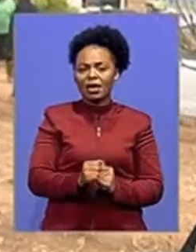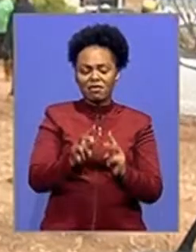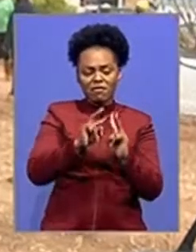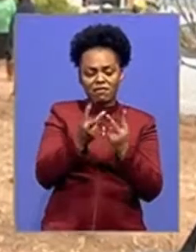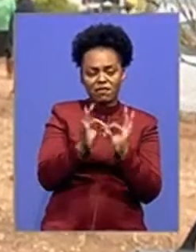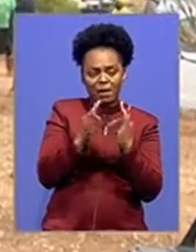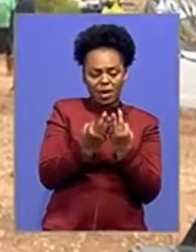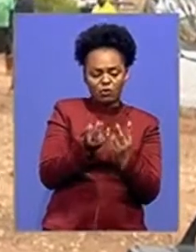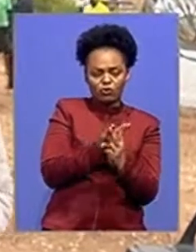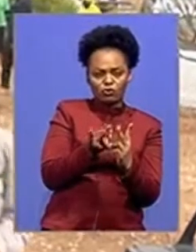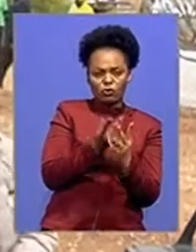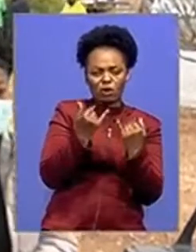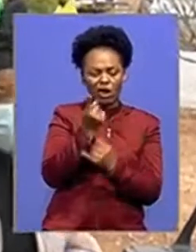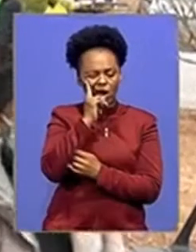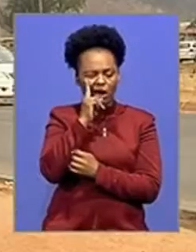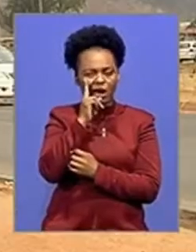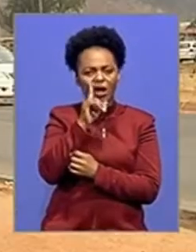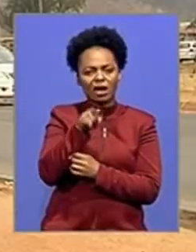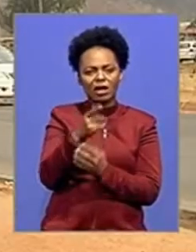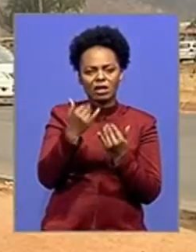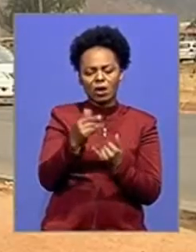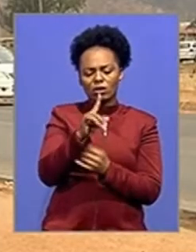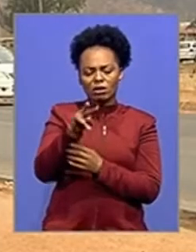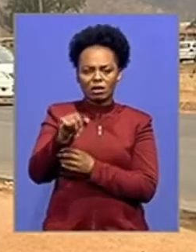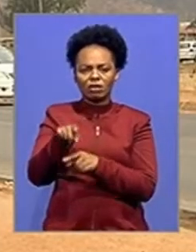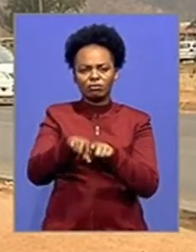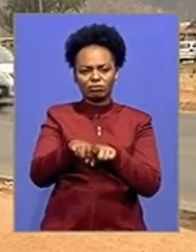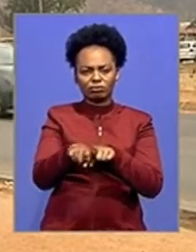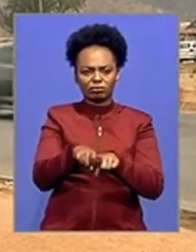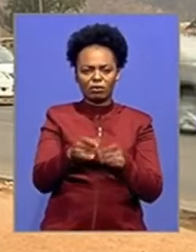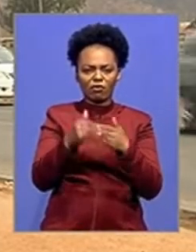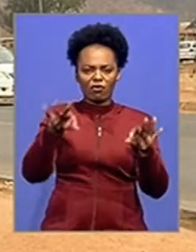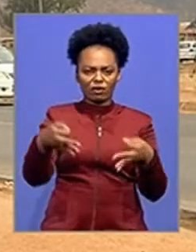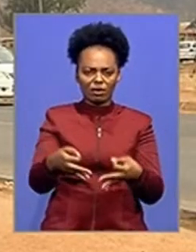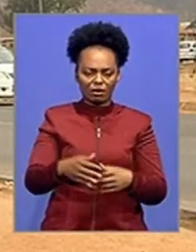ao a re a go letela diteko tša ka morago ga lehu pele ga dithulaganyo tša poloko.